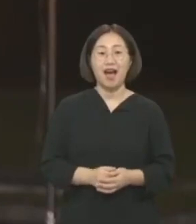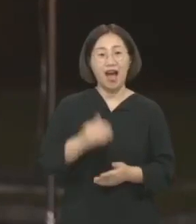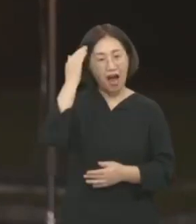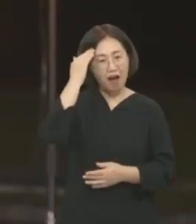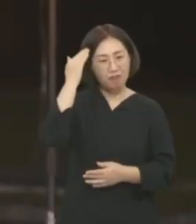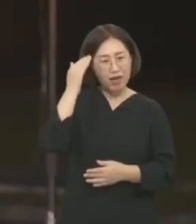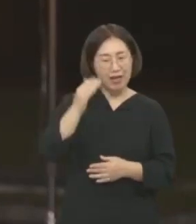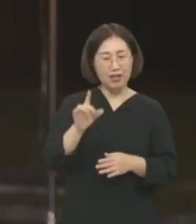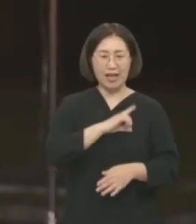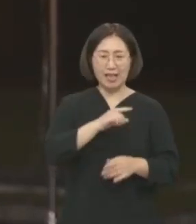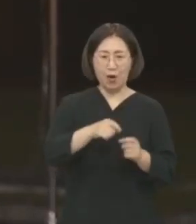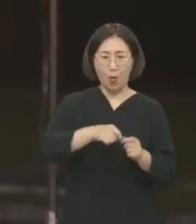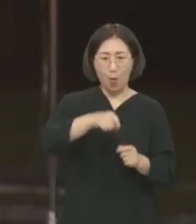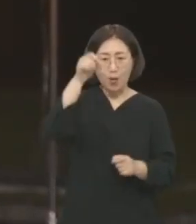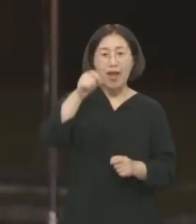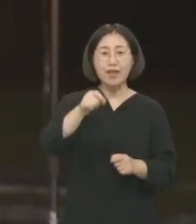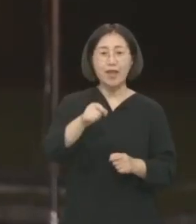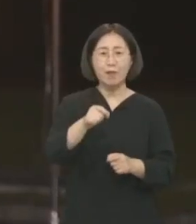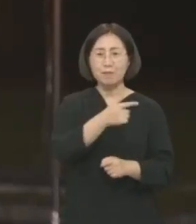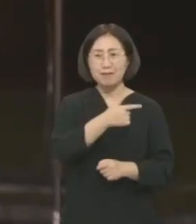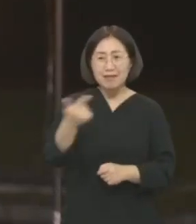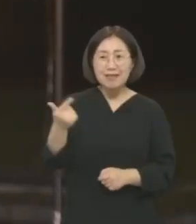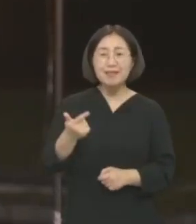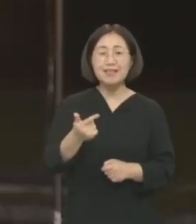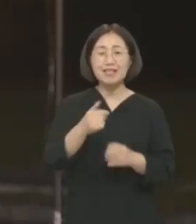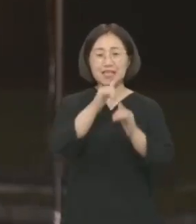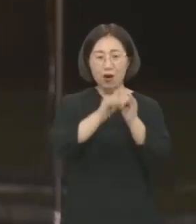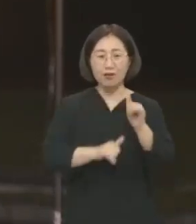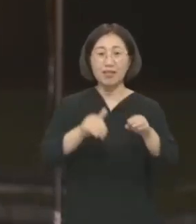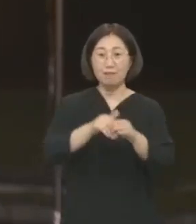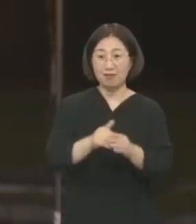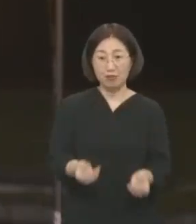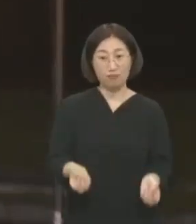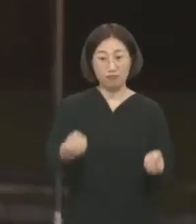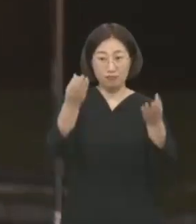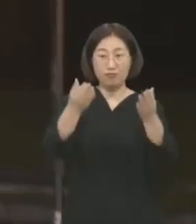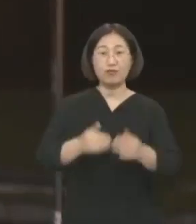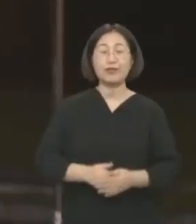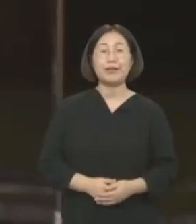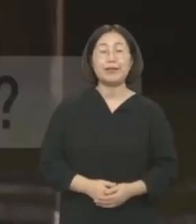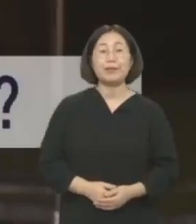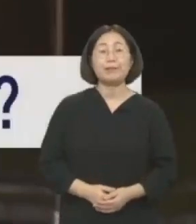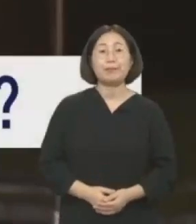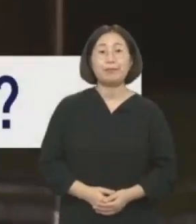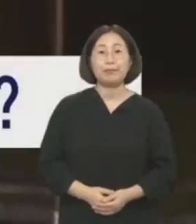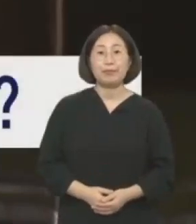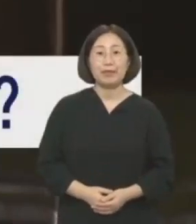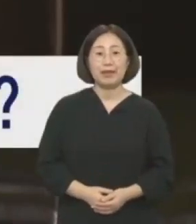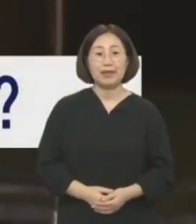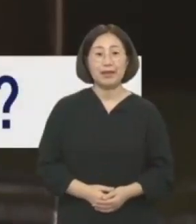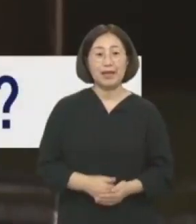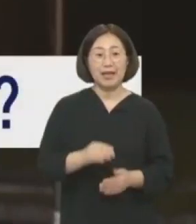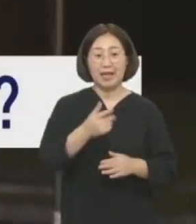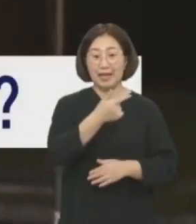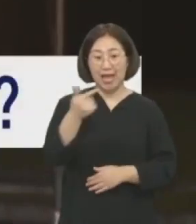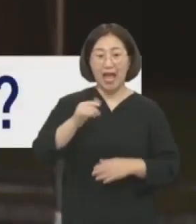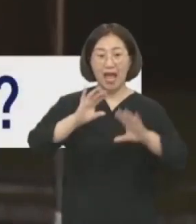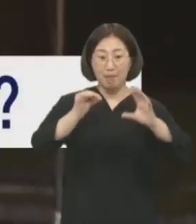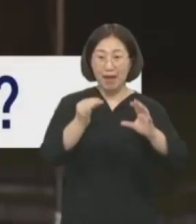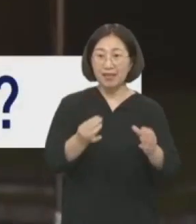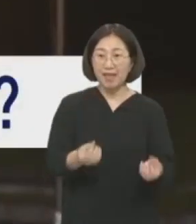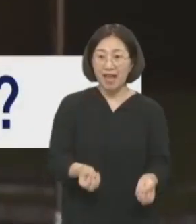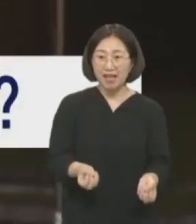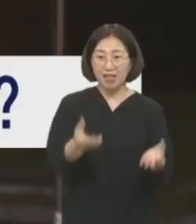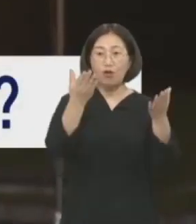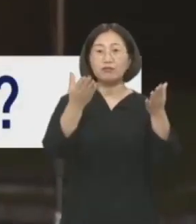가장 오래되고 가장 규모가 큰 역사문화축제입니다. 이번에 대백제전으로 그